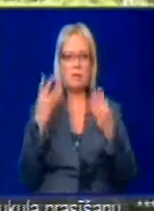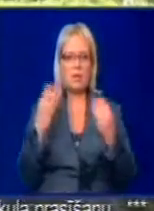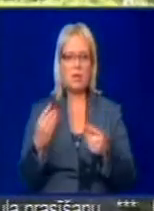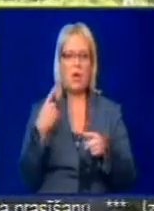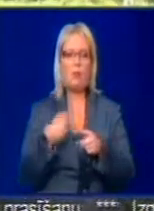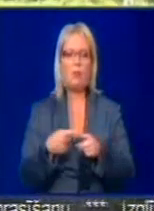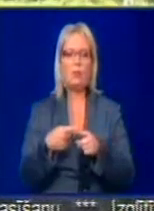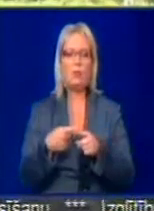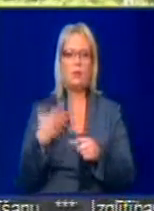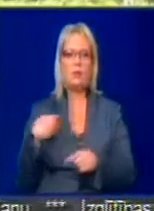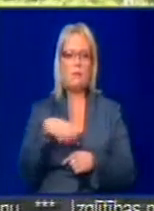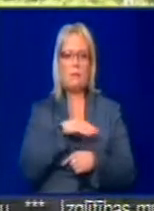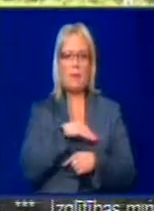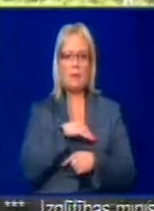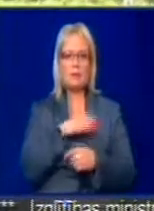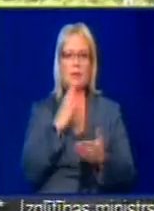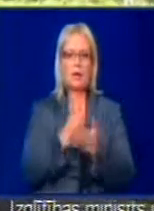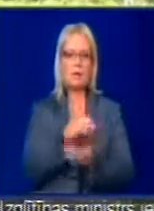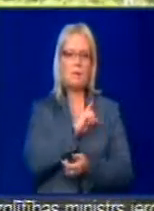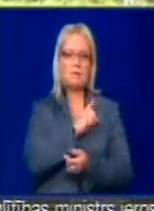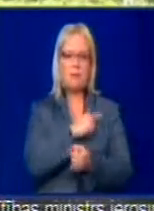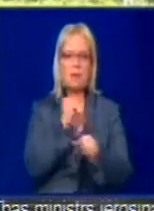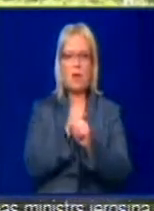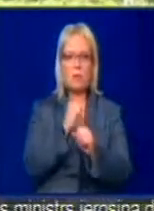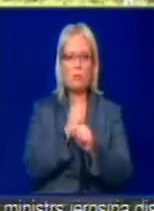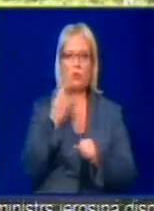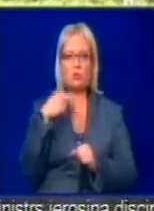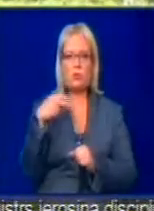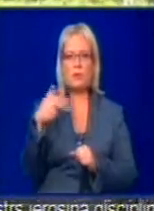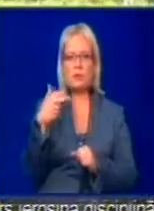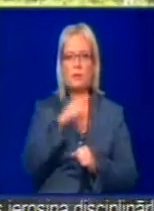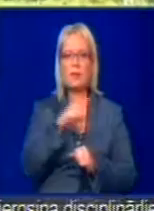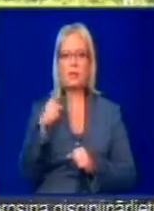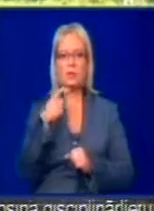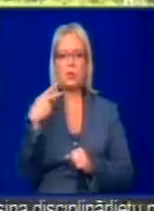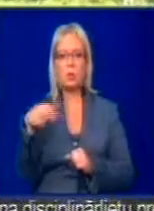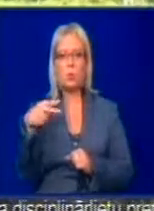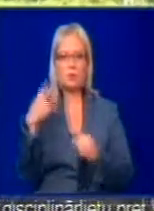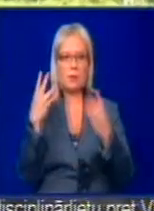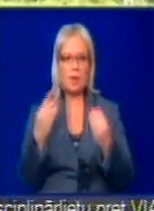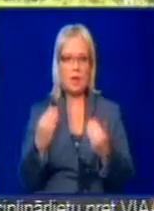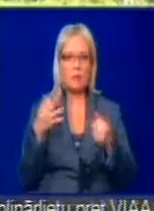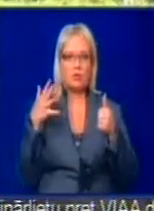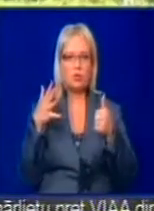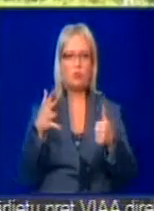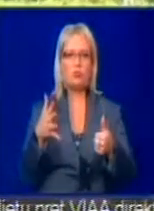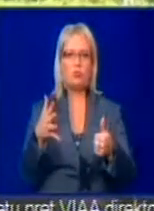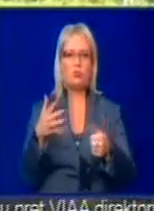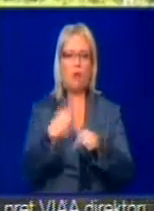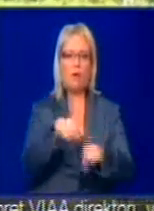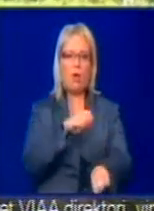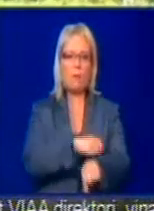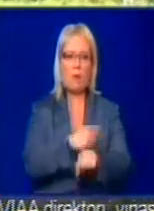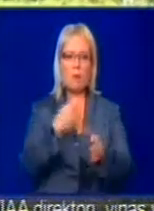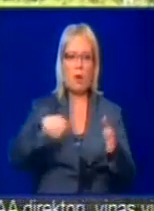un mēs esam spējīgi darboties no 30 līdz 120 dienām 6000